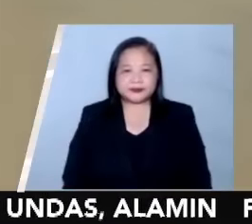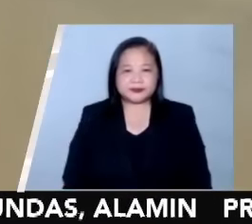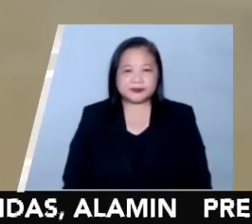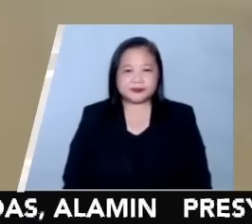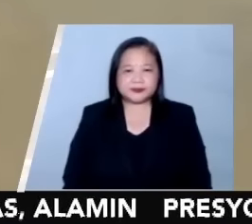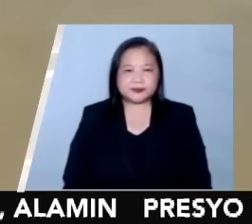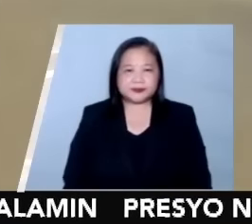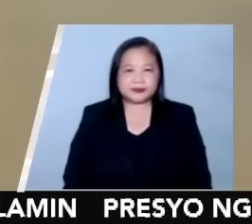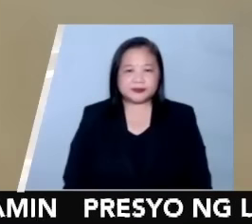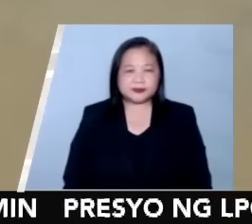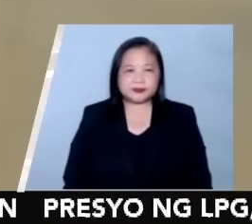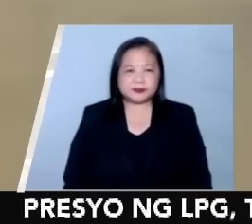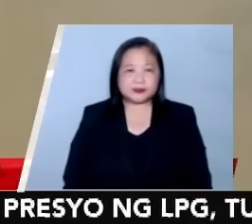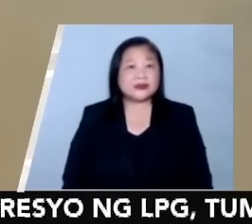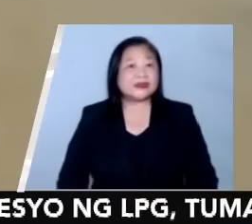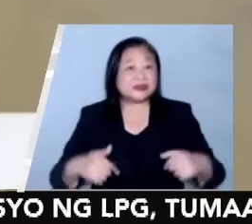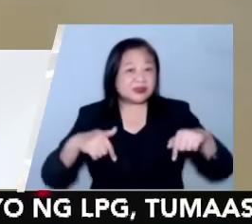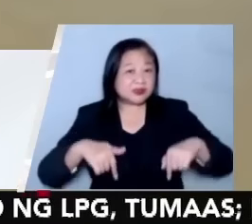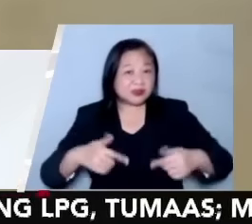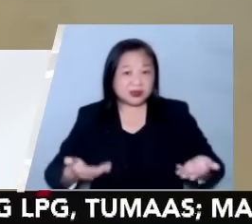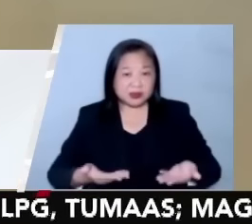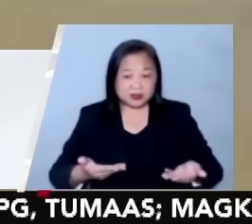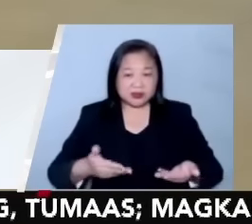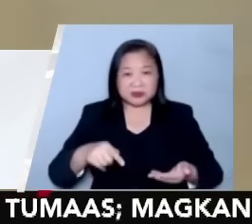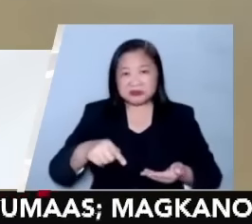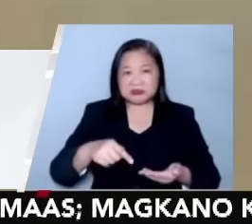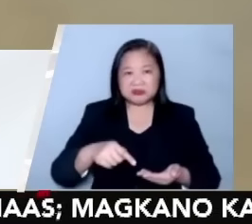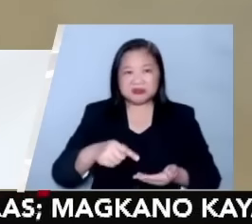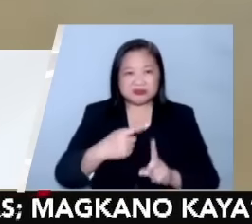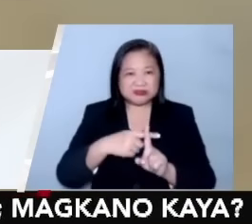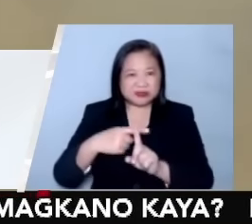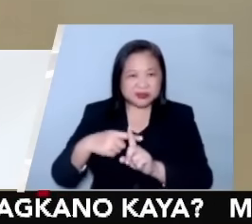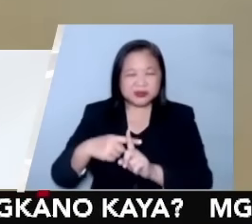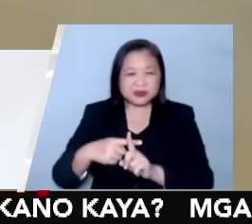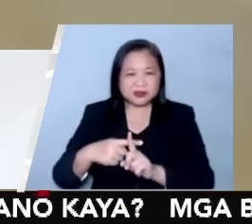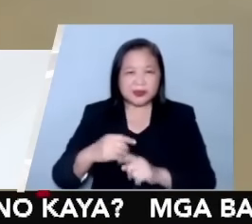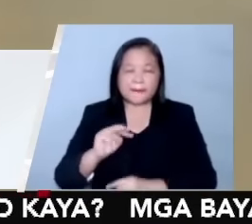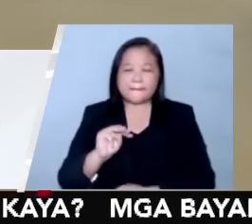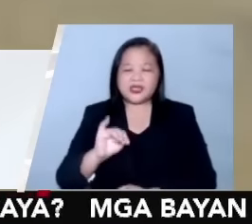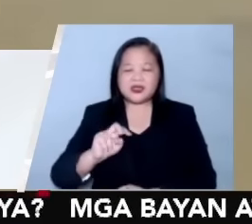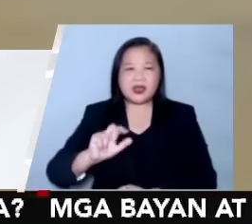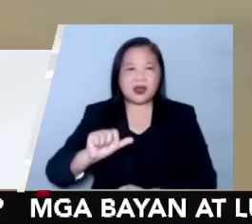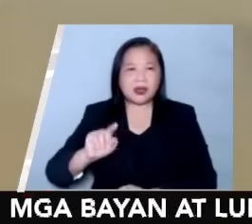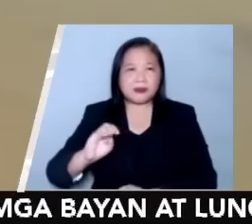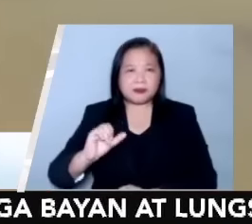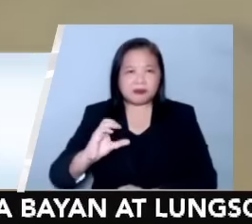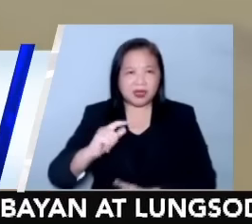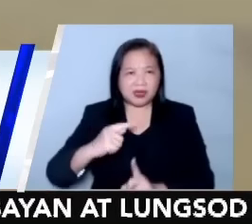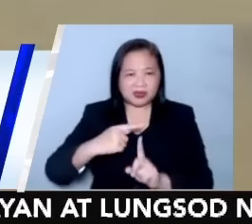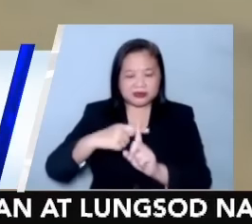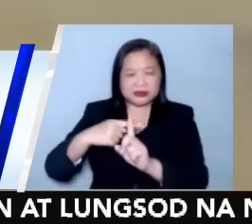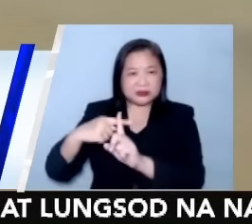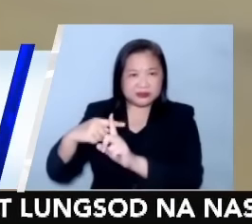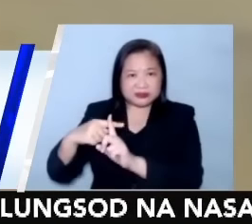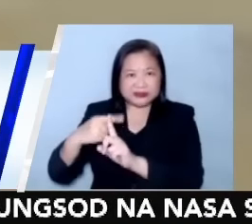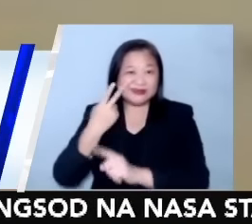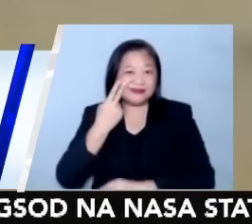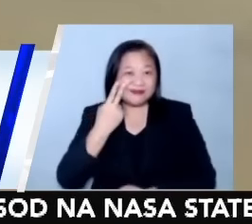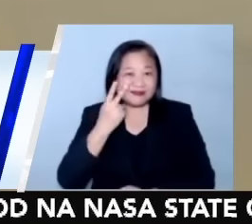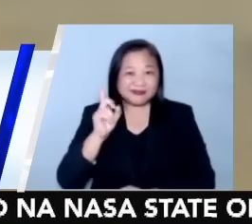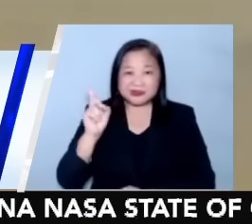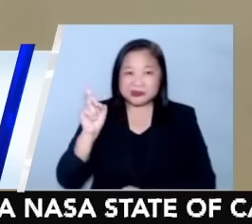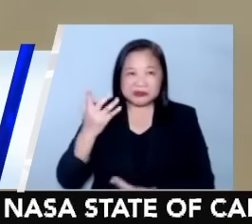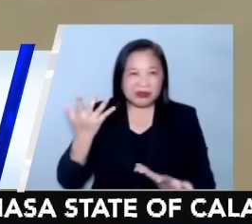Sundas po ngayon, pero dito sa portion na ito ng Minalabak Cemetery, nakikita nyo naman po, wala pong mga tao dito